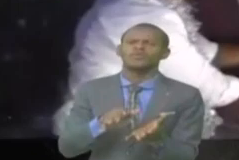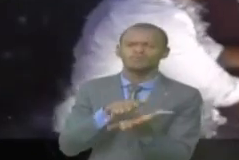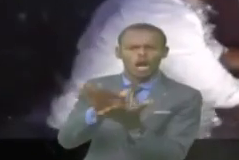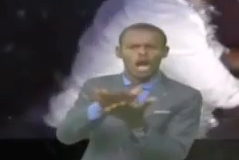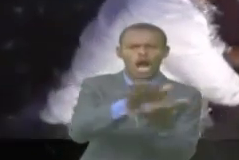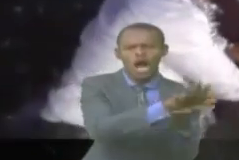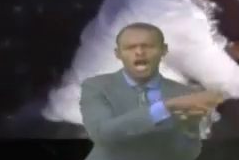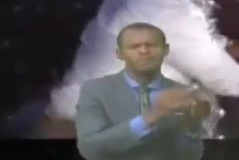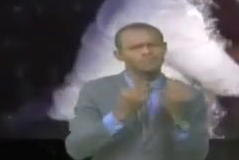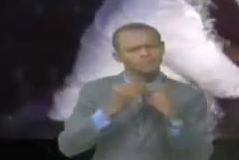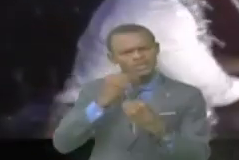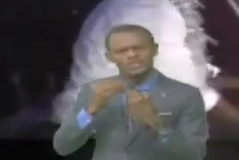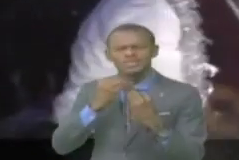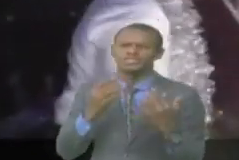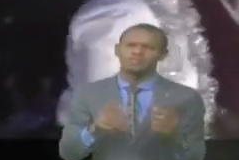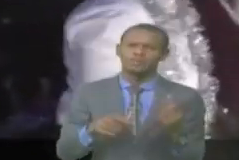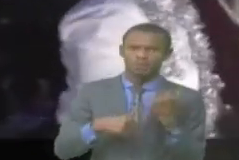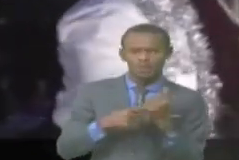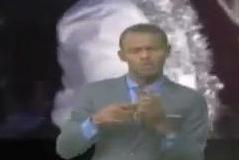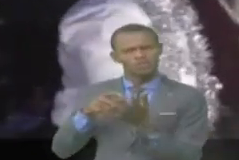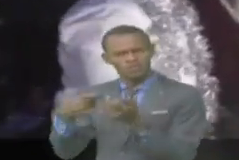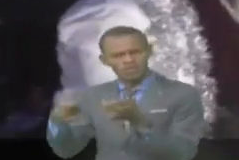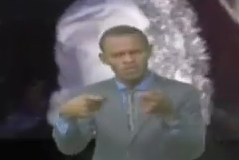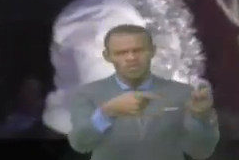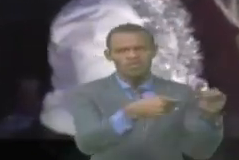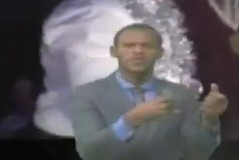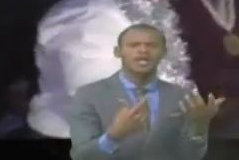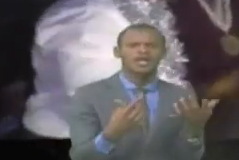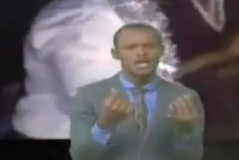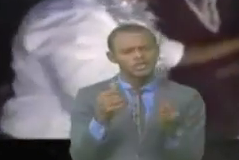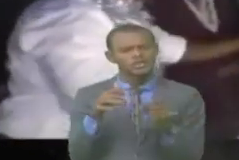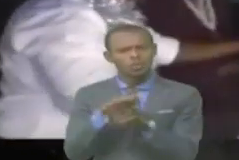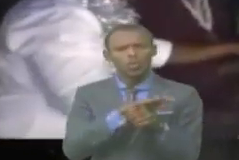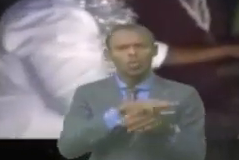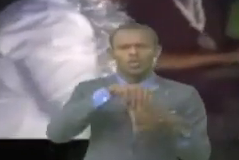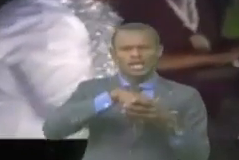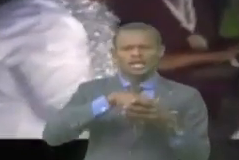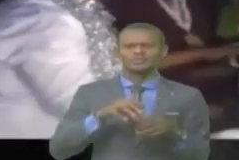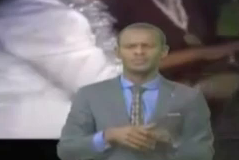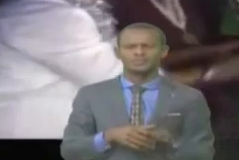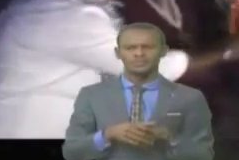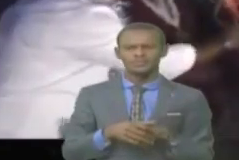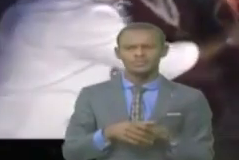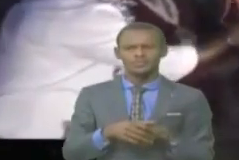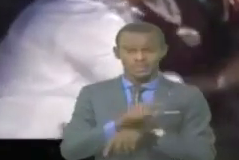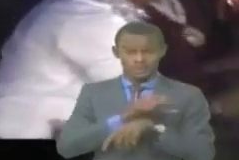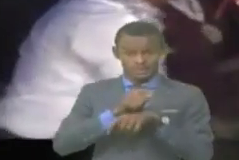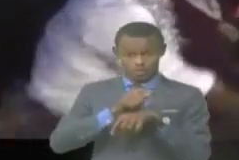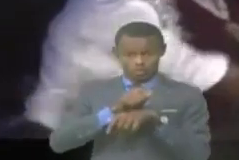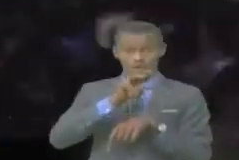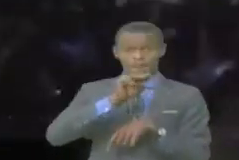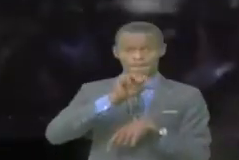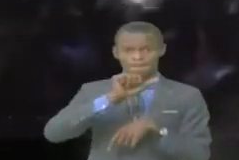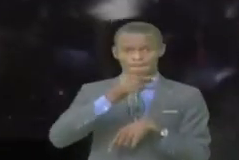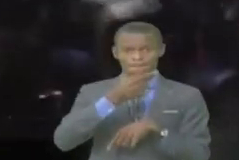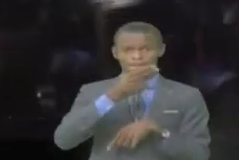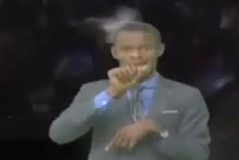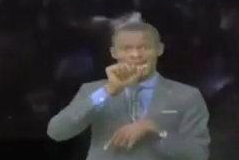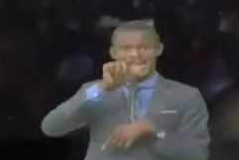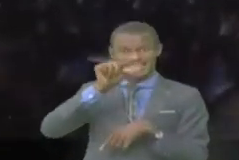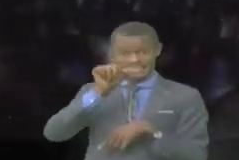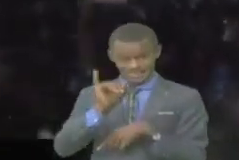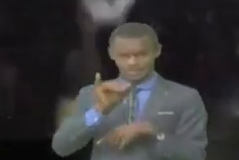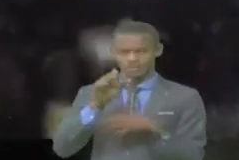À noter que c'est l'administrateur du territoire assistant du territoire de Mahagui, le colonel Toumba Kalala, qui a remis